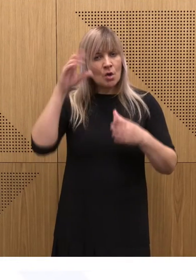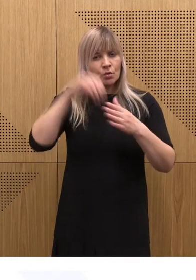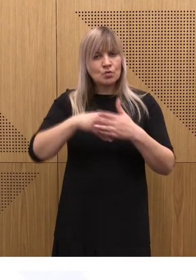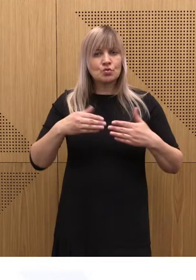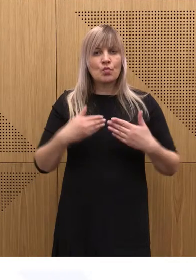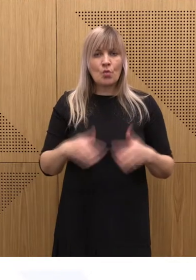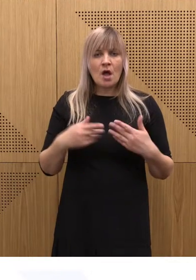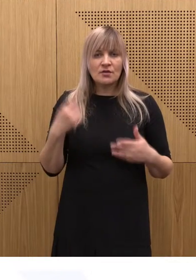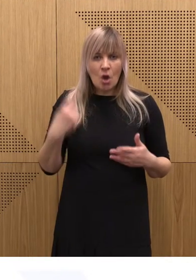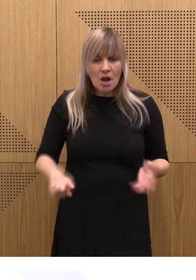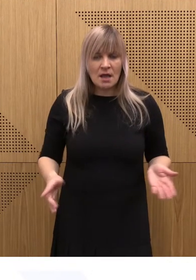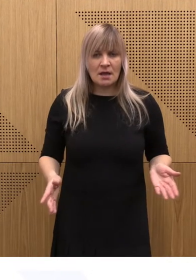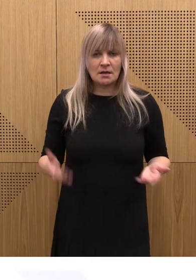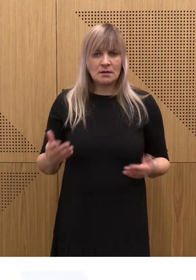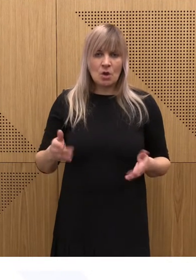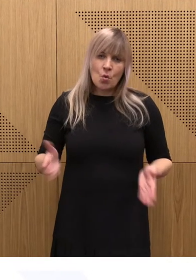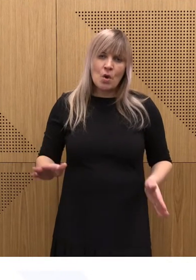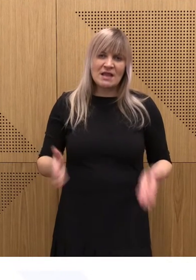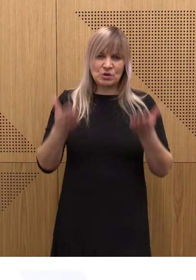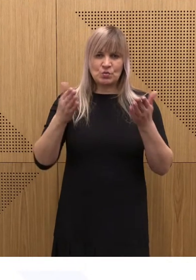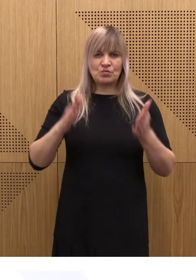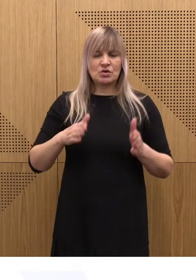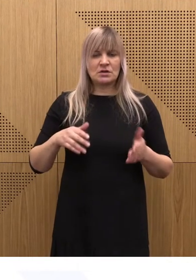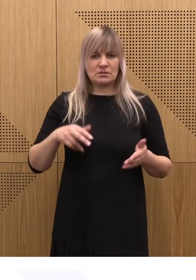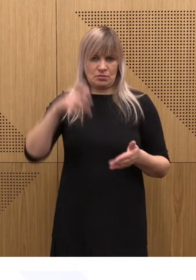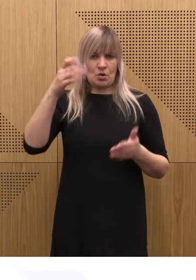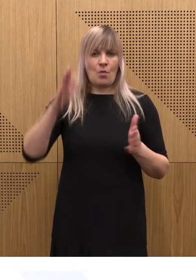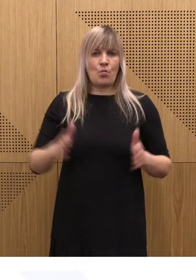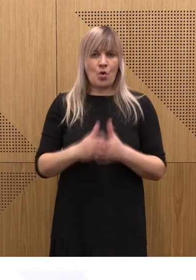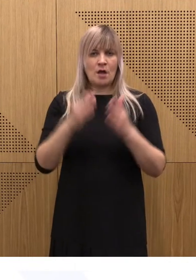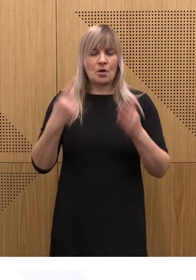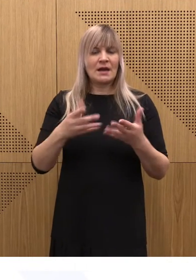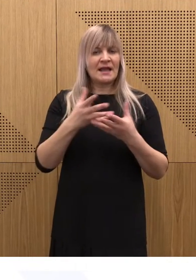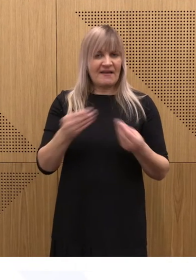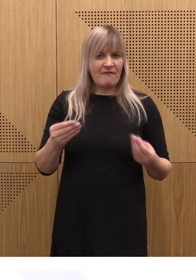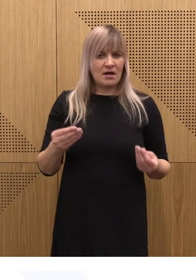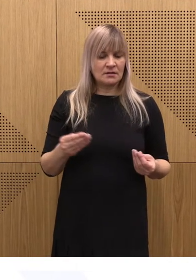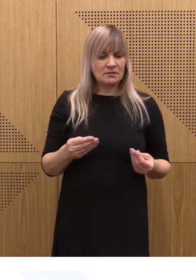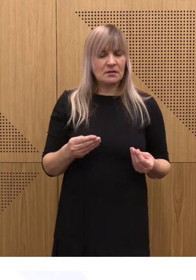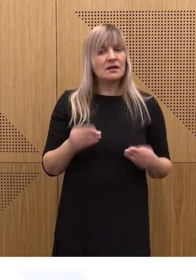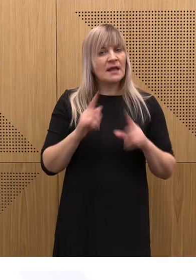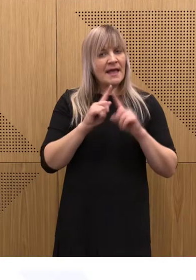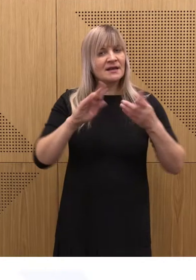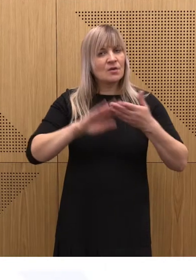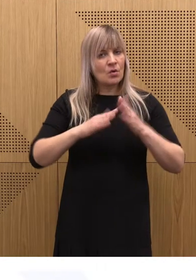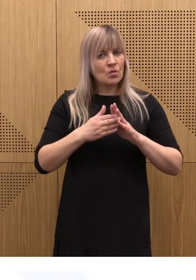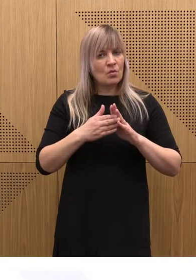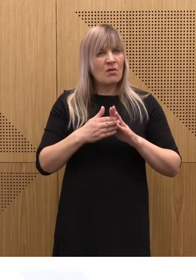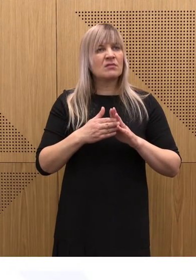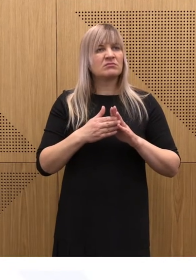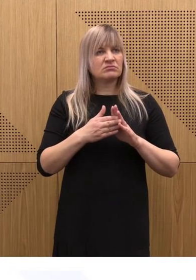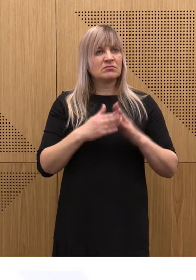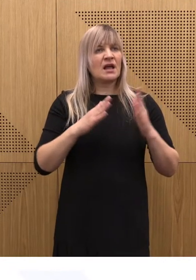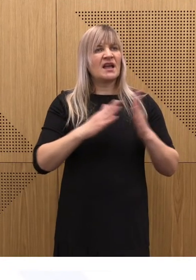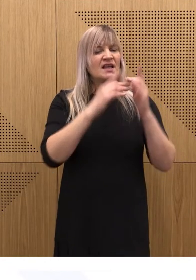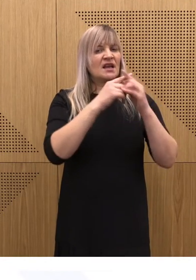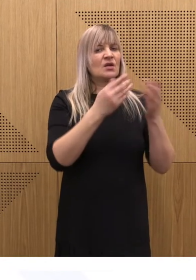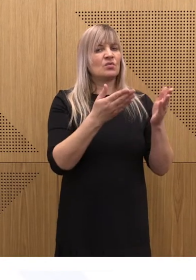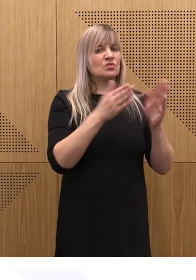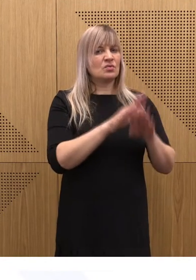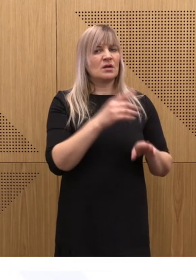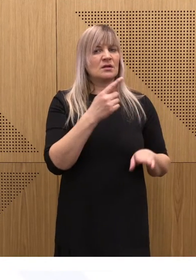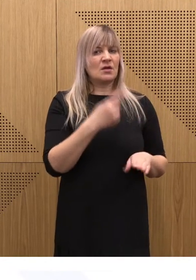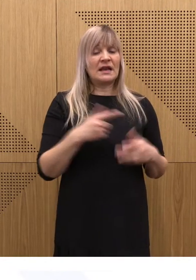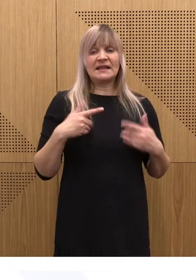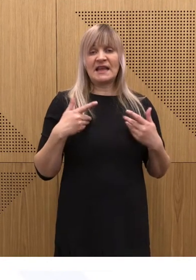usupühad, kevadpühad, ülestõusmispühad, kui otsustati, et eriolukord andis võimaluse kirikud sulgeda, et ei oleks